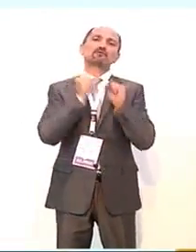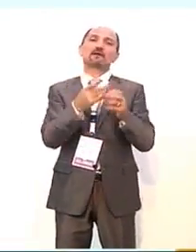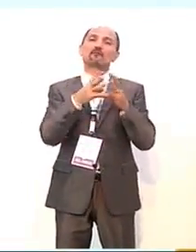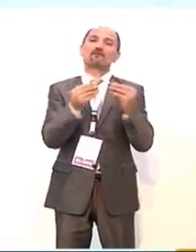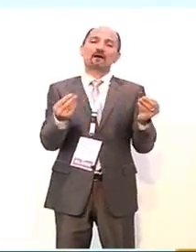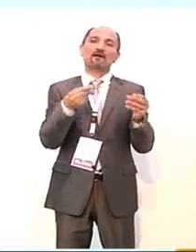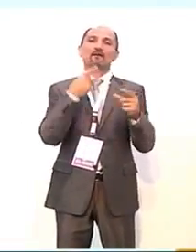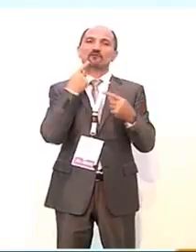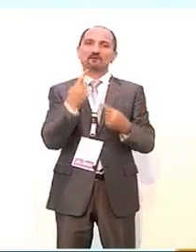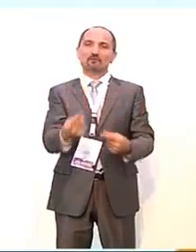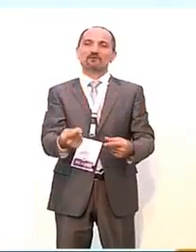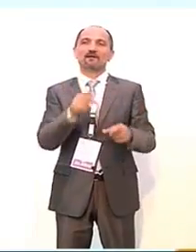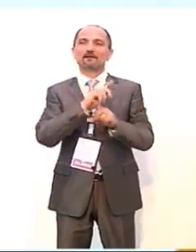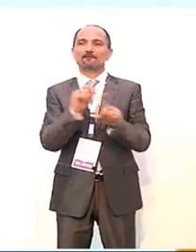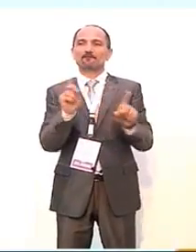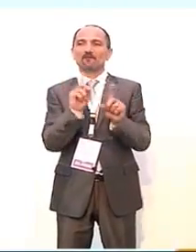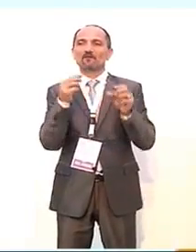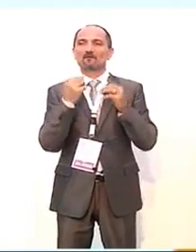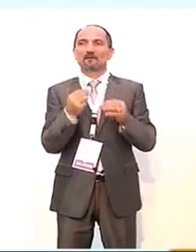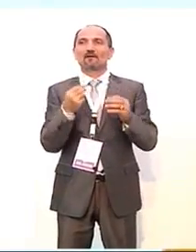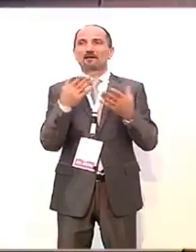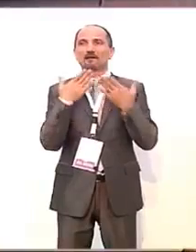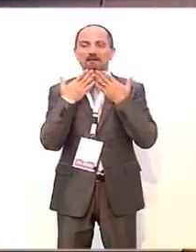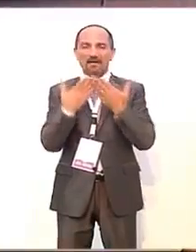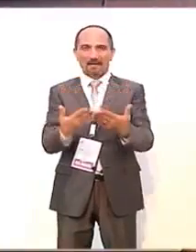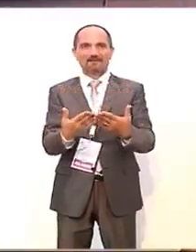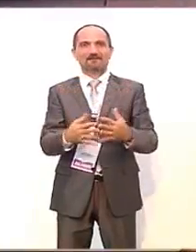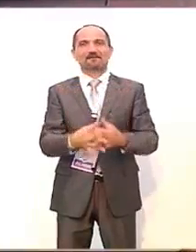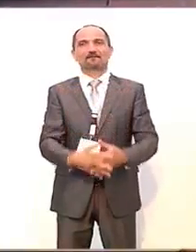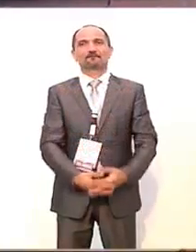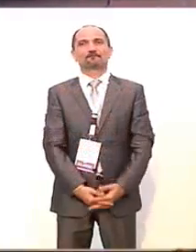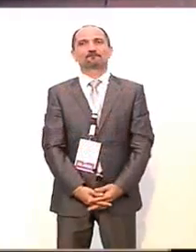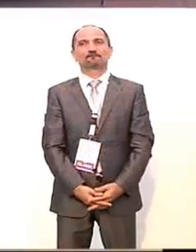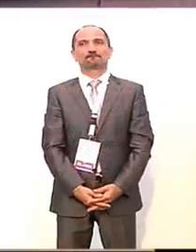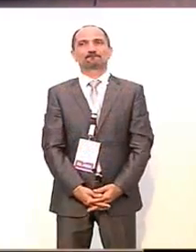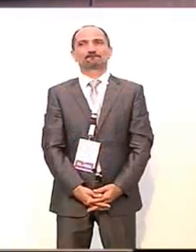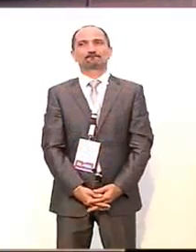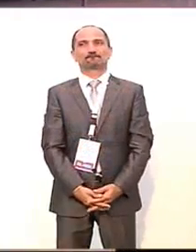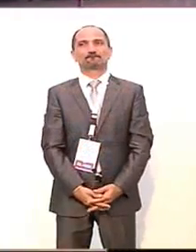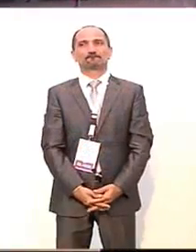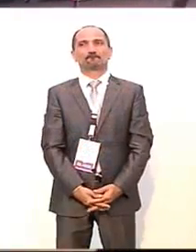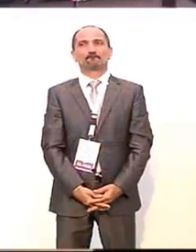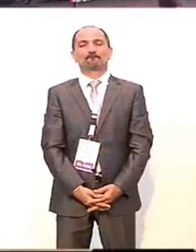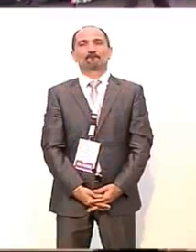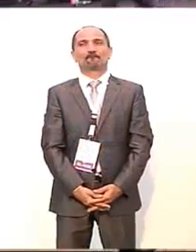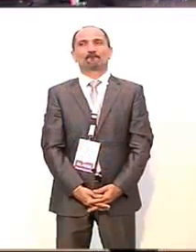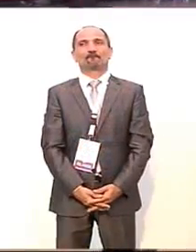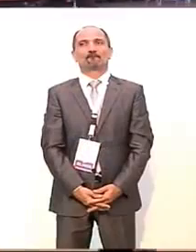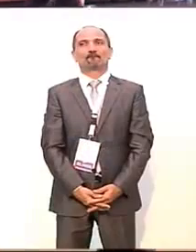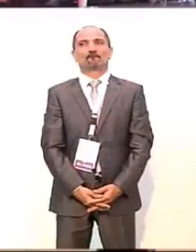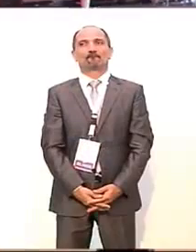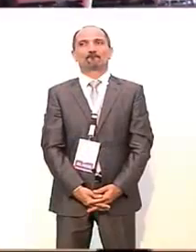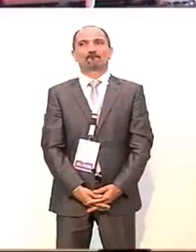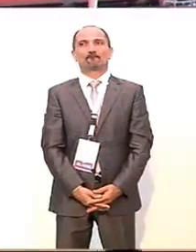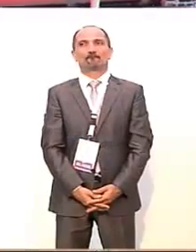non dobbiamo avere paura di dirlo e di farlo. Grazie. Grazie. Pina Picerno, poi Giuseppe Antoci.